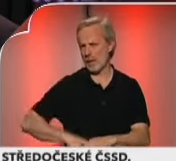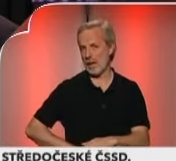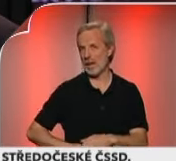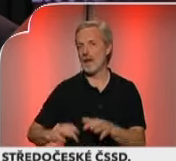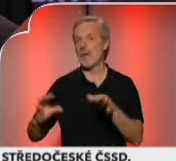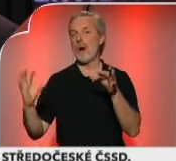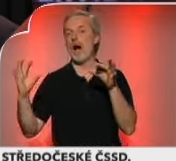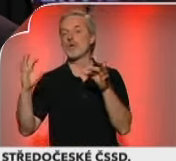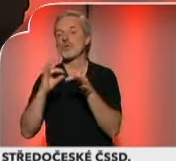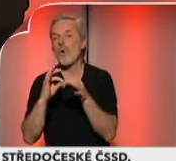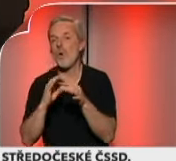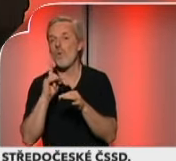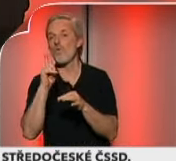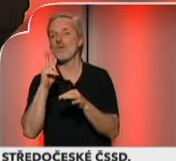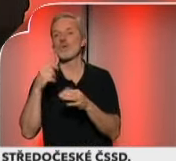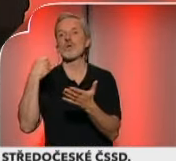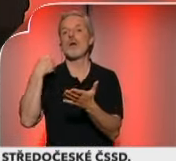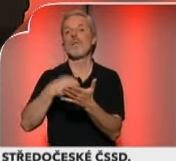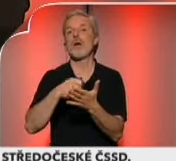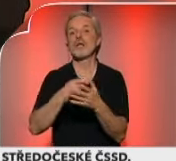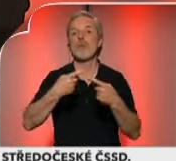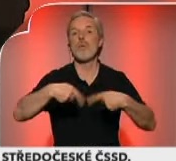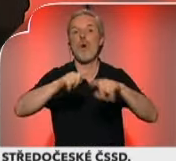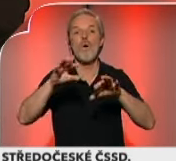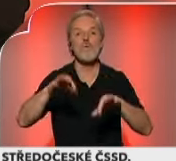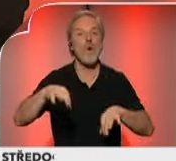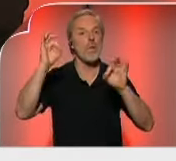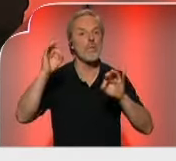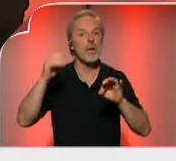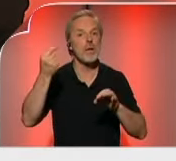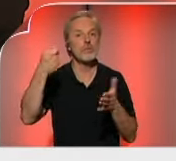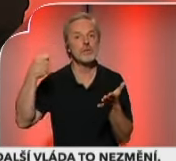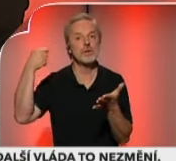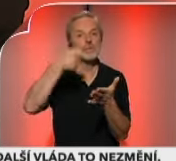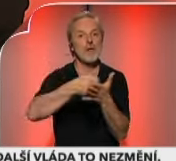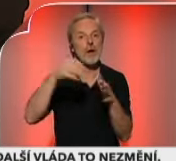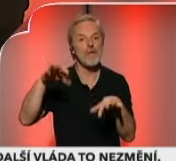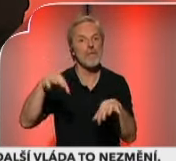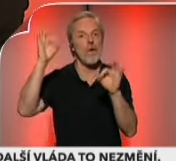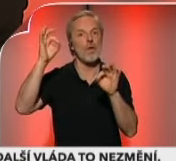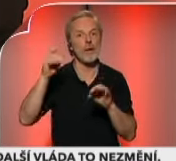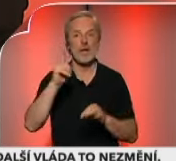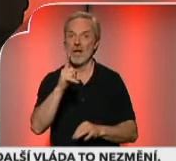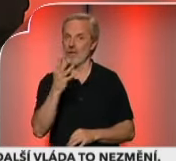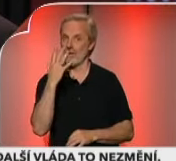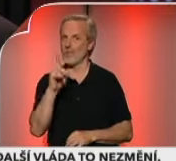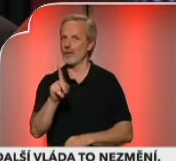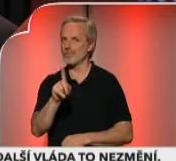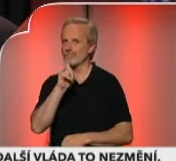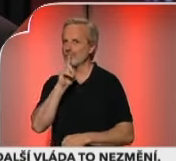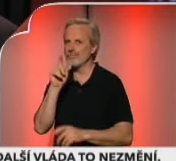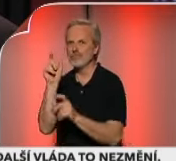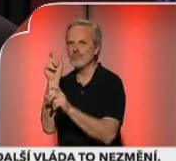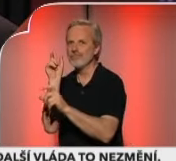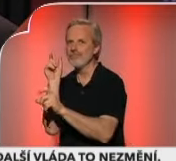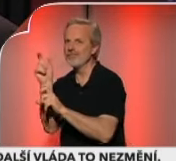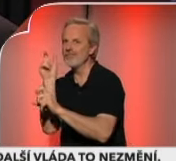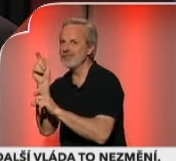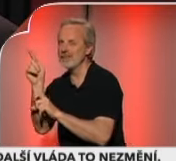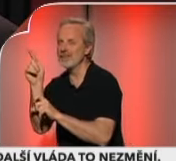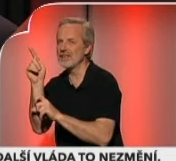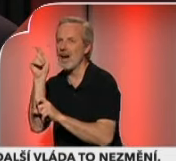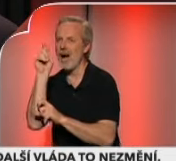objevují slova o penězích na volby o financování voleb Byla to jeho výhrůžka dovnitř sociální demokracie byla